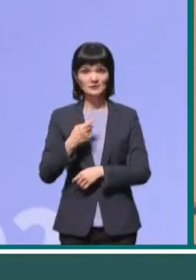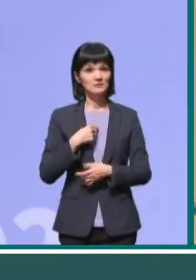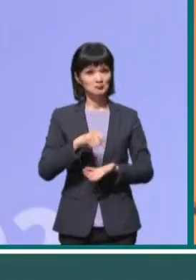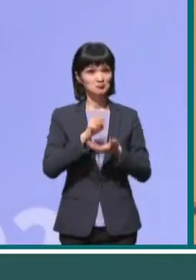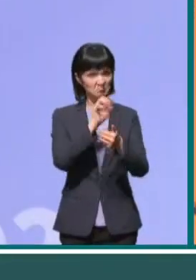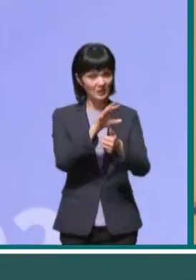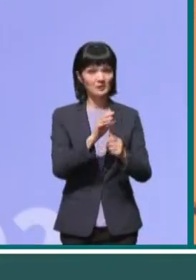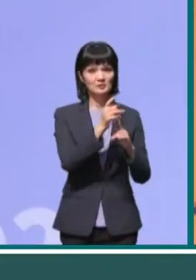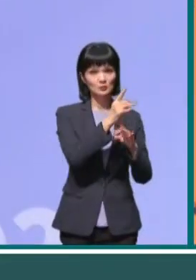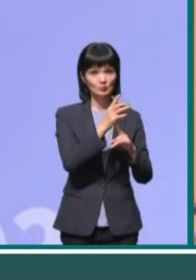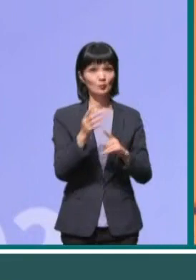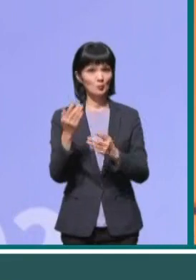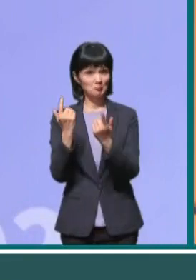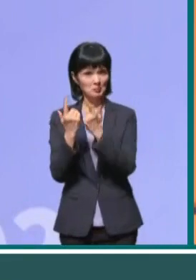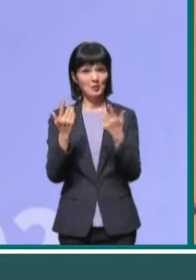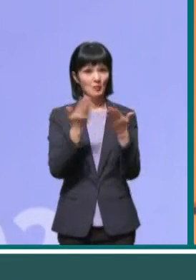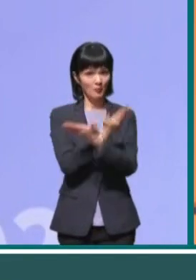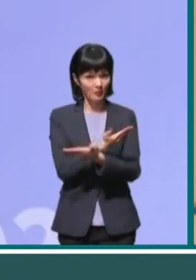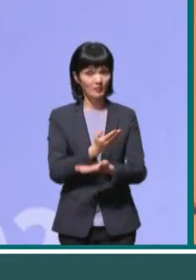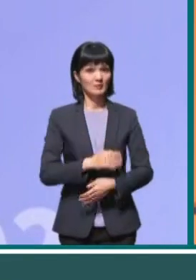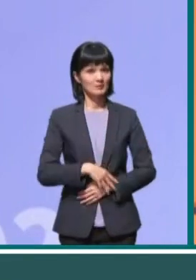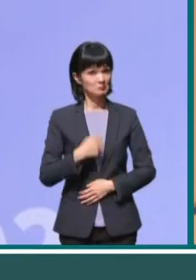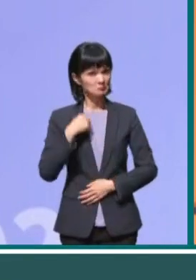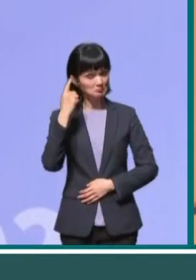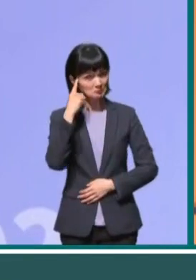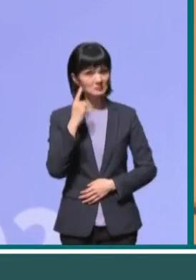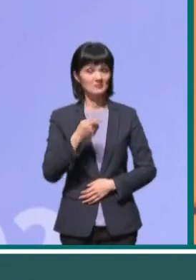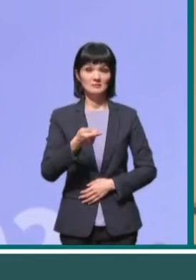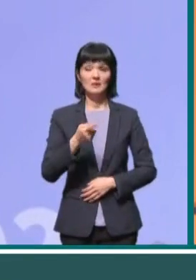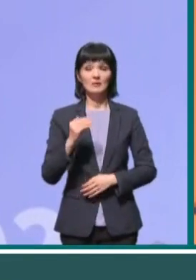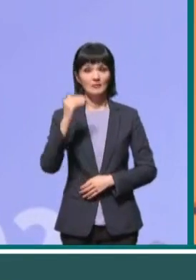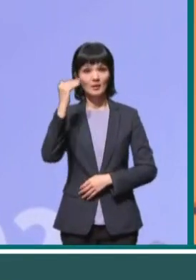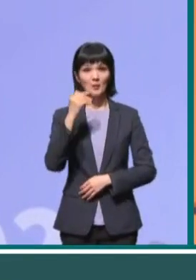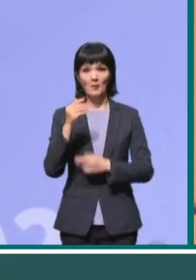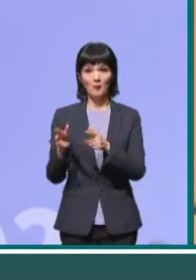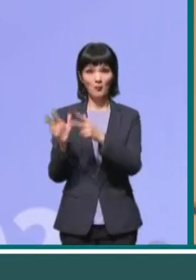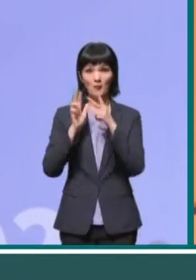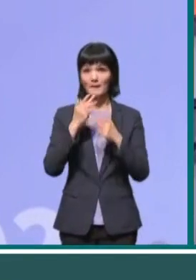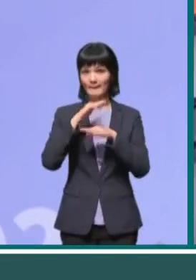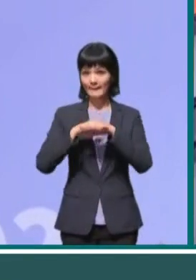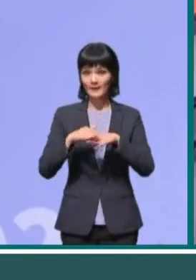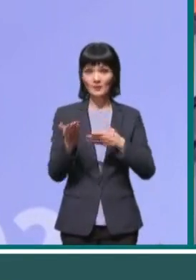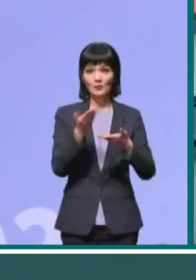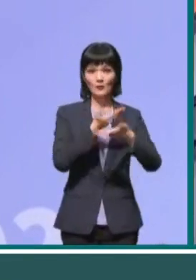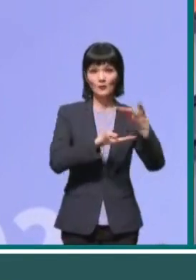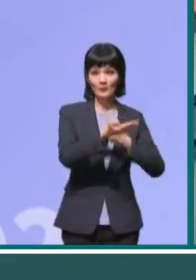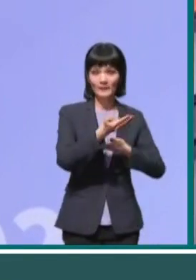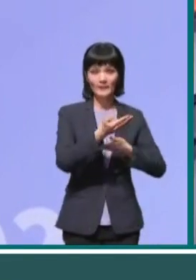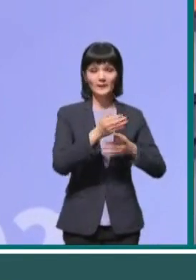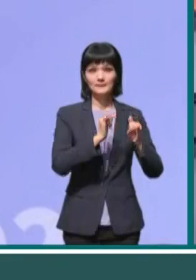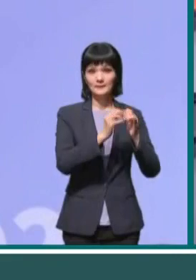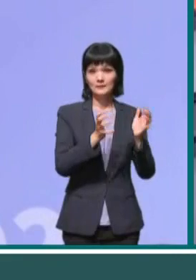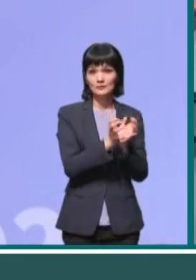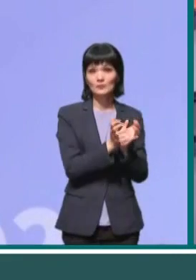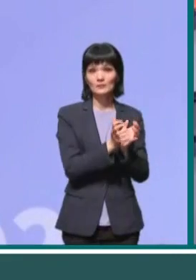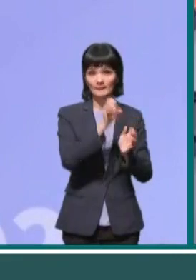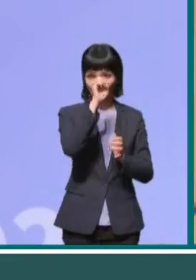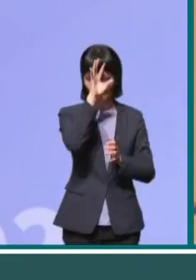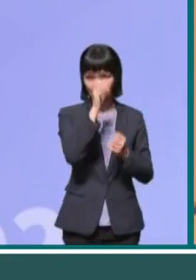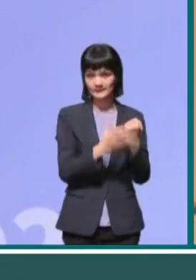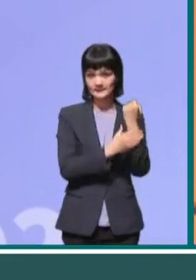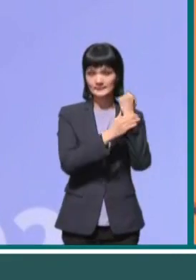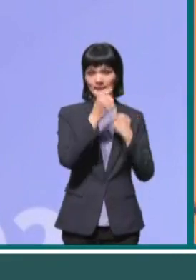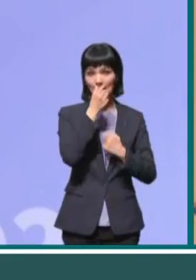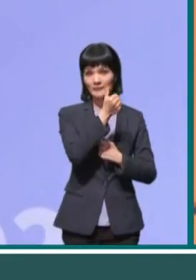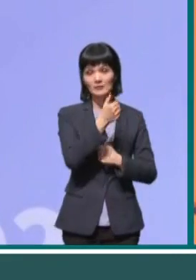看到他整个记者会上面，就算会后记者会也是没有精神，我不知道是不是。 所以是精神的问题，不是。 如果他是身体上面的状况，